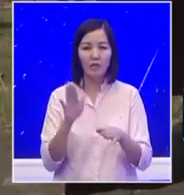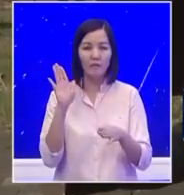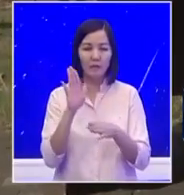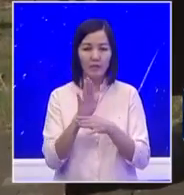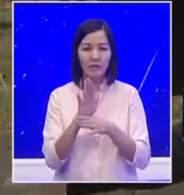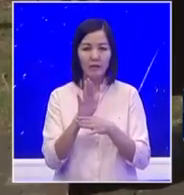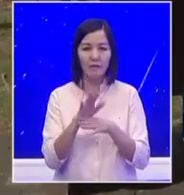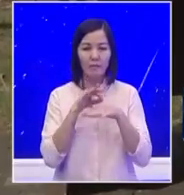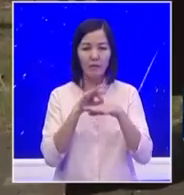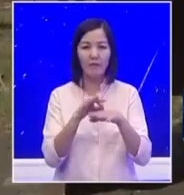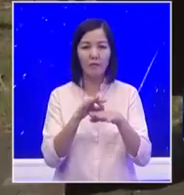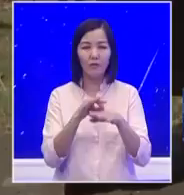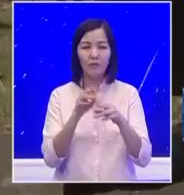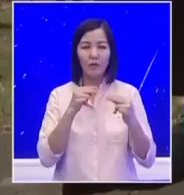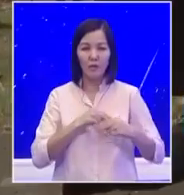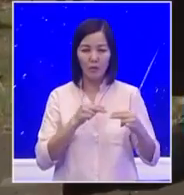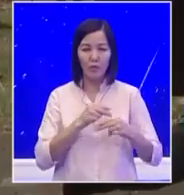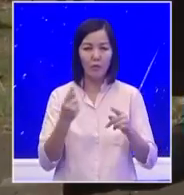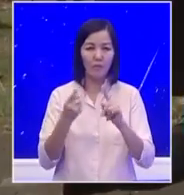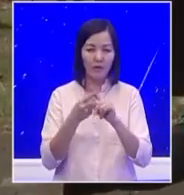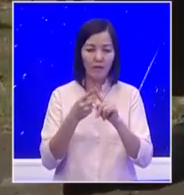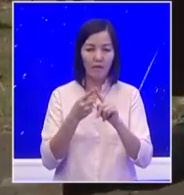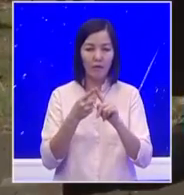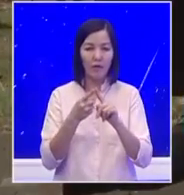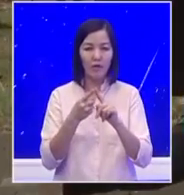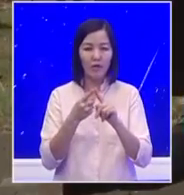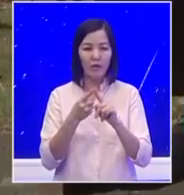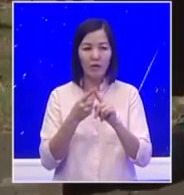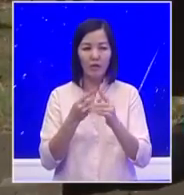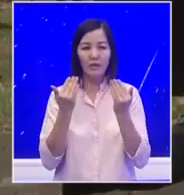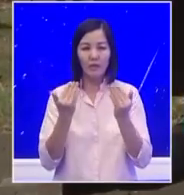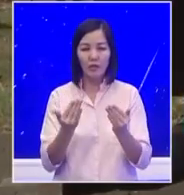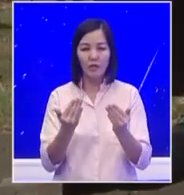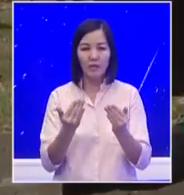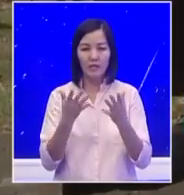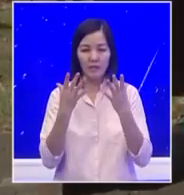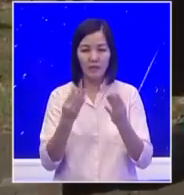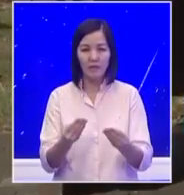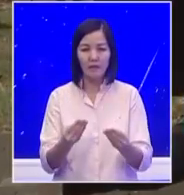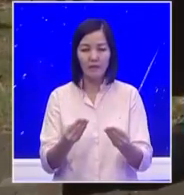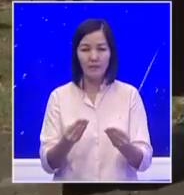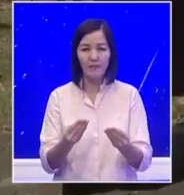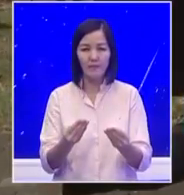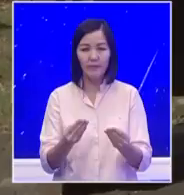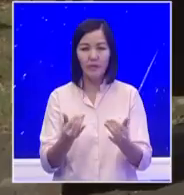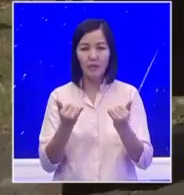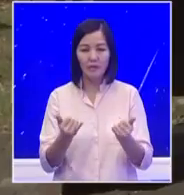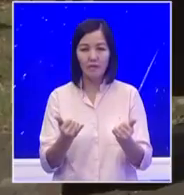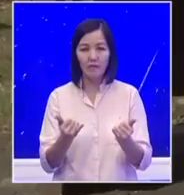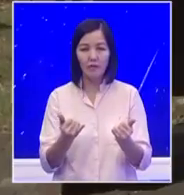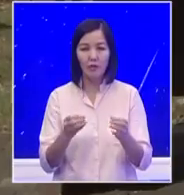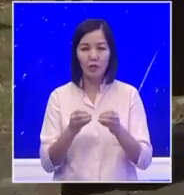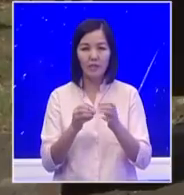постановления проводим следующие виды работы. В первую очередь уже на сегодняшний день с